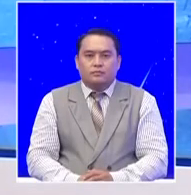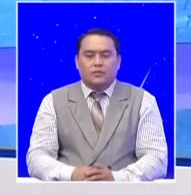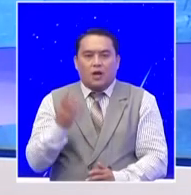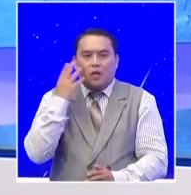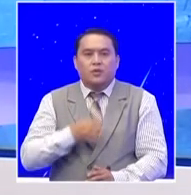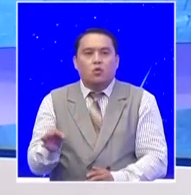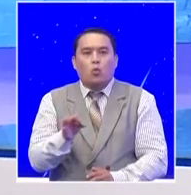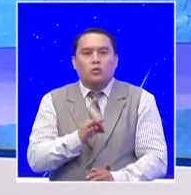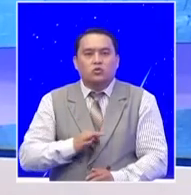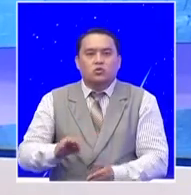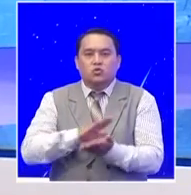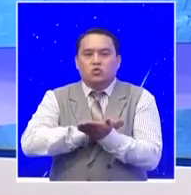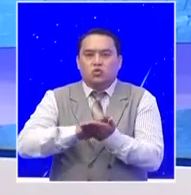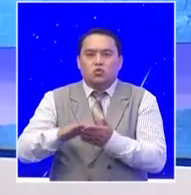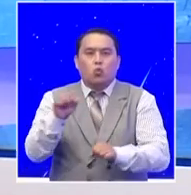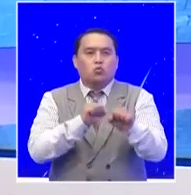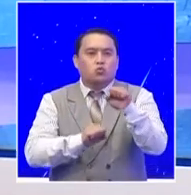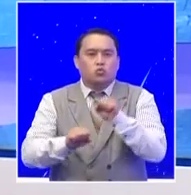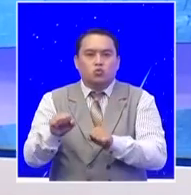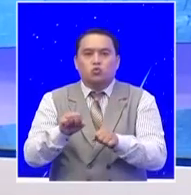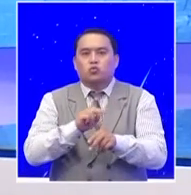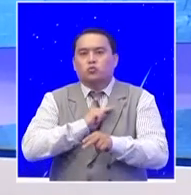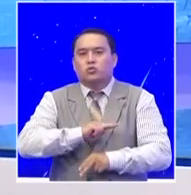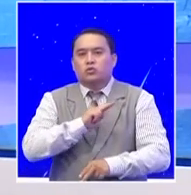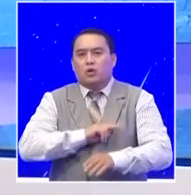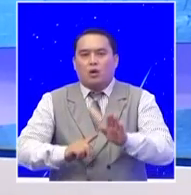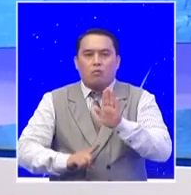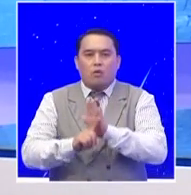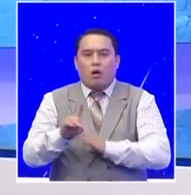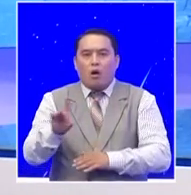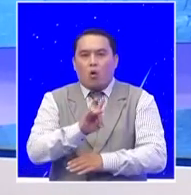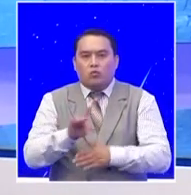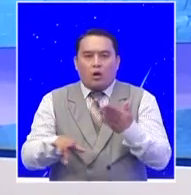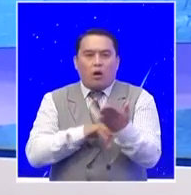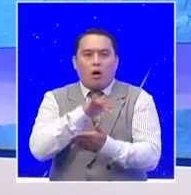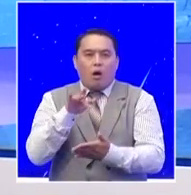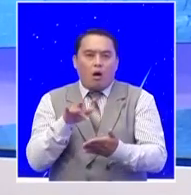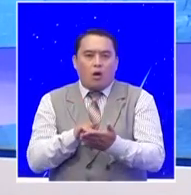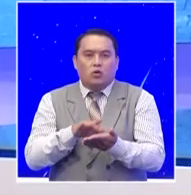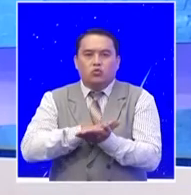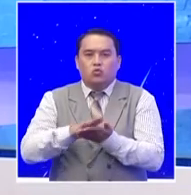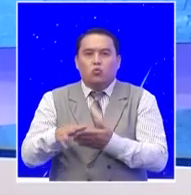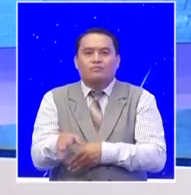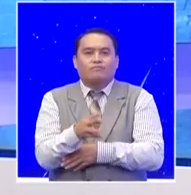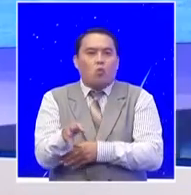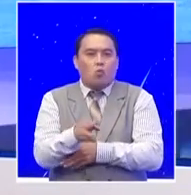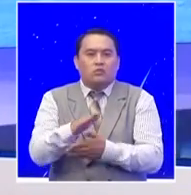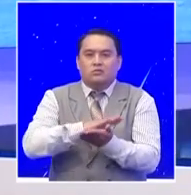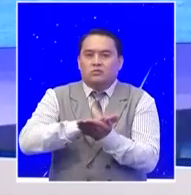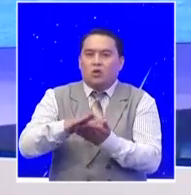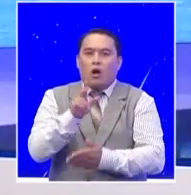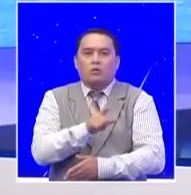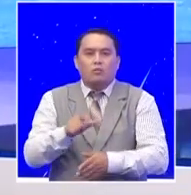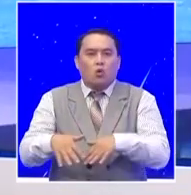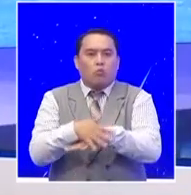Облыс аумағын дезинфекциялау жұмыстары қайта күшейтілді. Аудан қалалардың барлығында залалсыздандыру шаралары жүргізіле бастады. Әсіресе адамдар